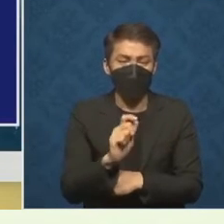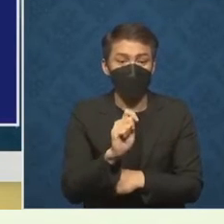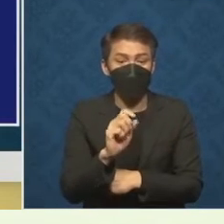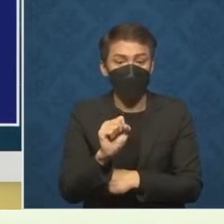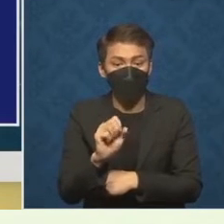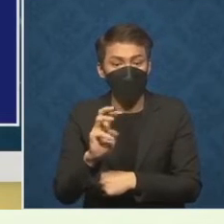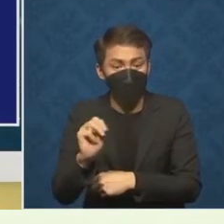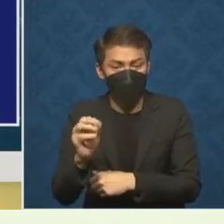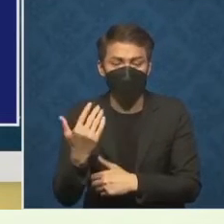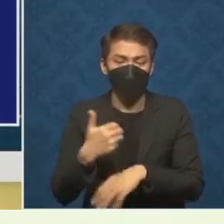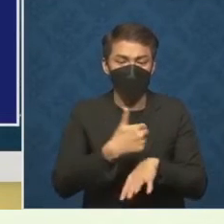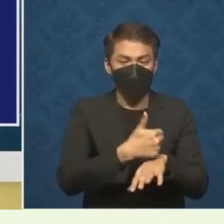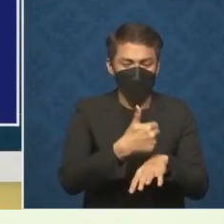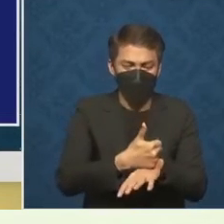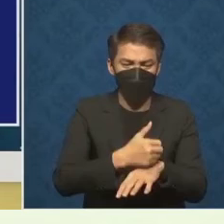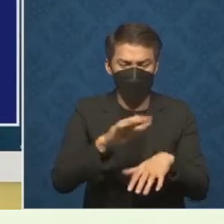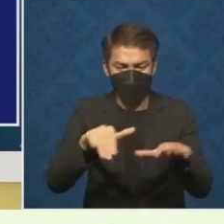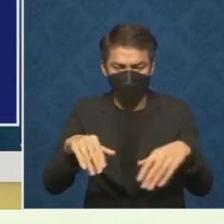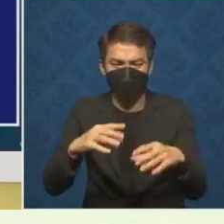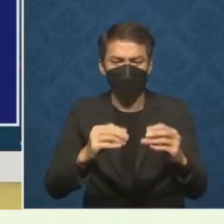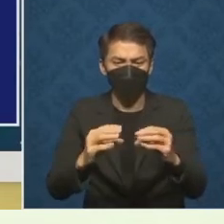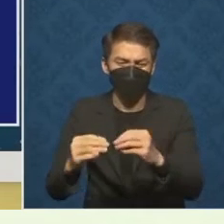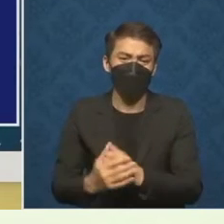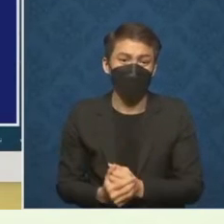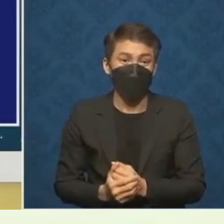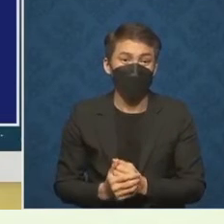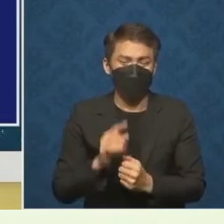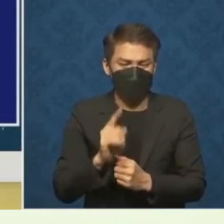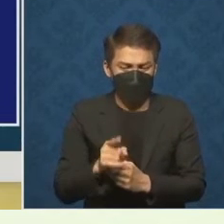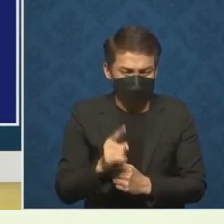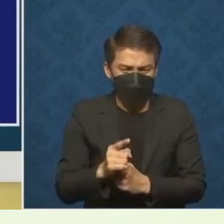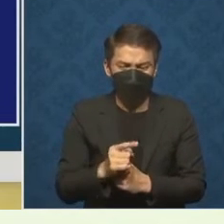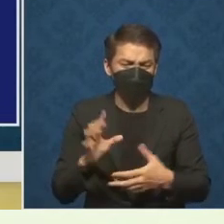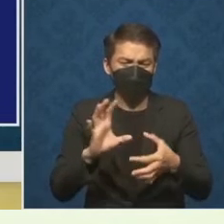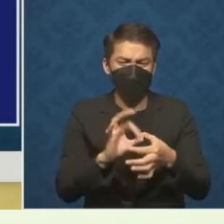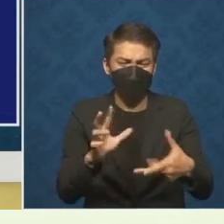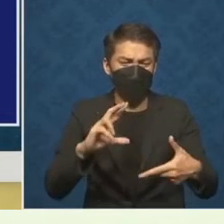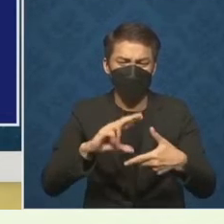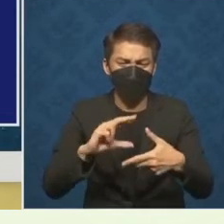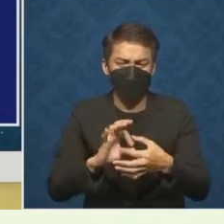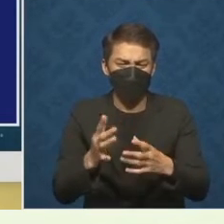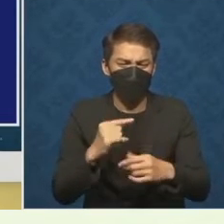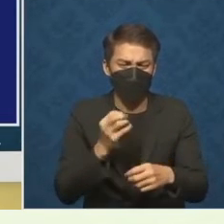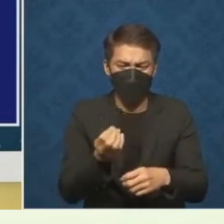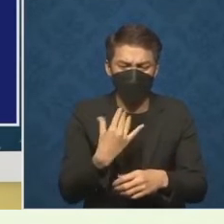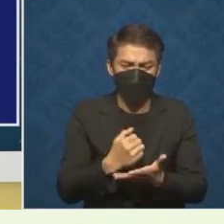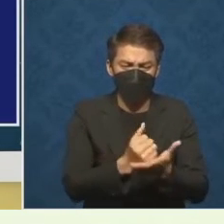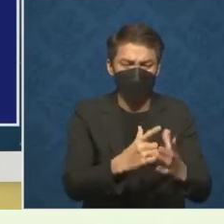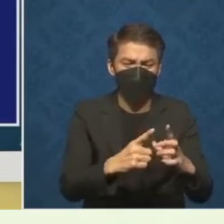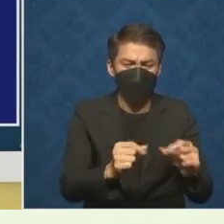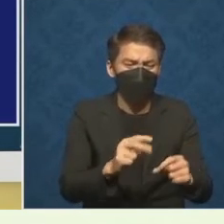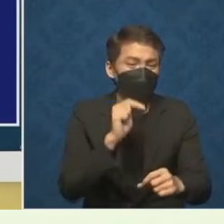ครับทั้งที่จังหวัดลำปางไม่ได้อยู่ในบัญชีรายชื่อเป็นจังหวัดภัยแล้งต่ออย่างใดนะครับนะลงไปทำ